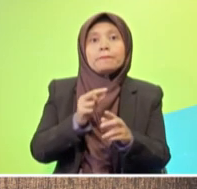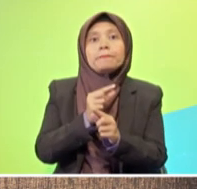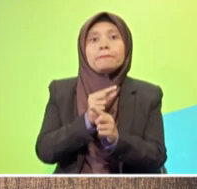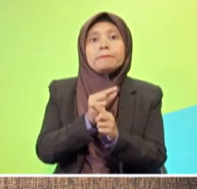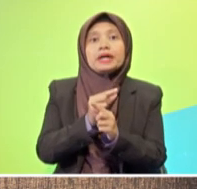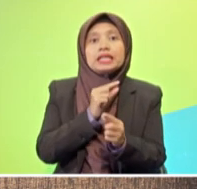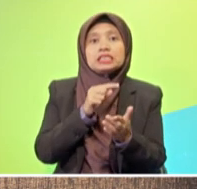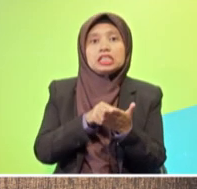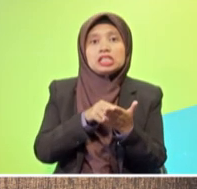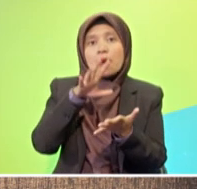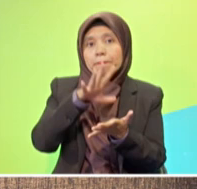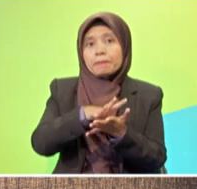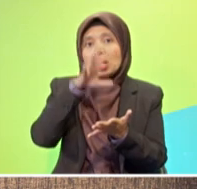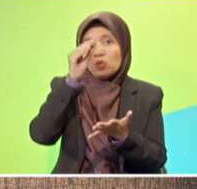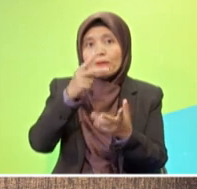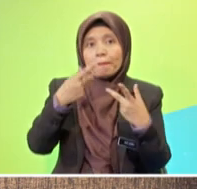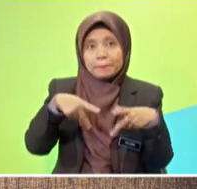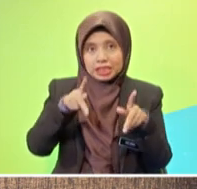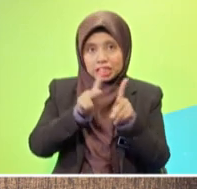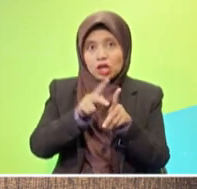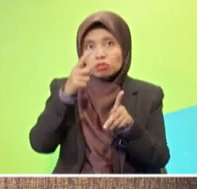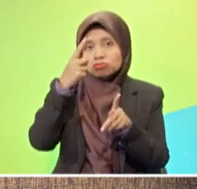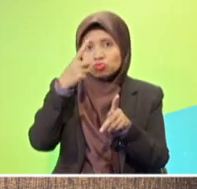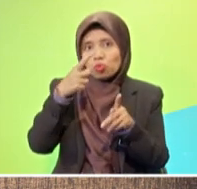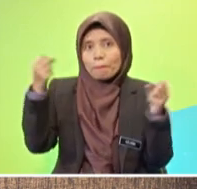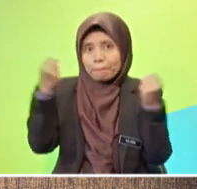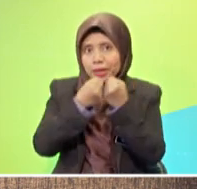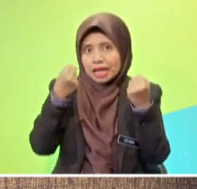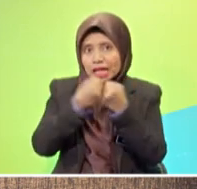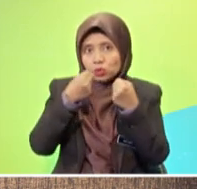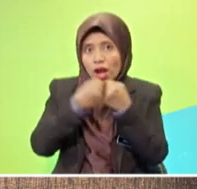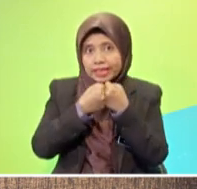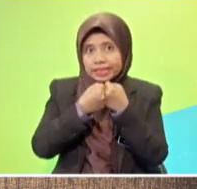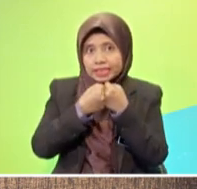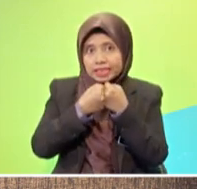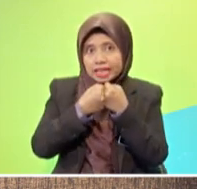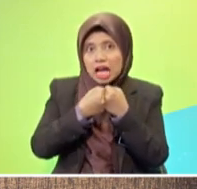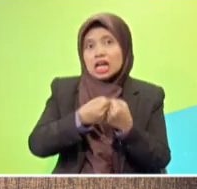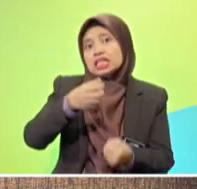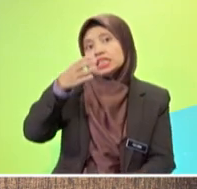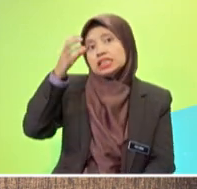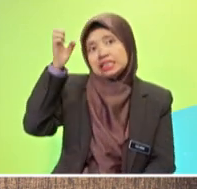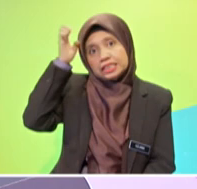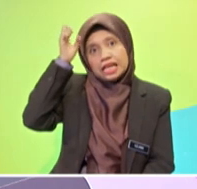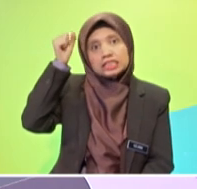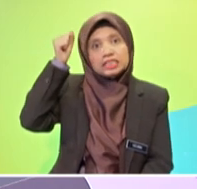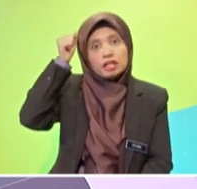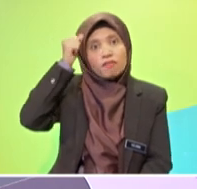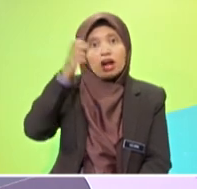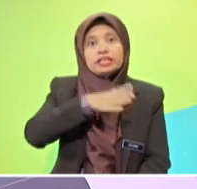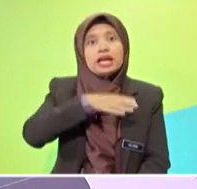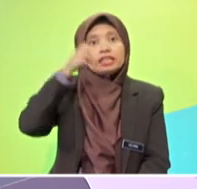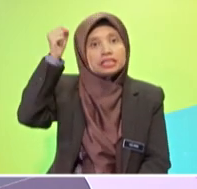penting dan jawaban kepada konflik antara dua mata pernikahan ini ya akhirnya terlerailah jawaban